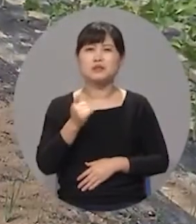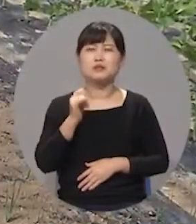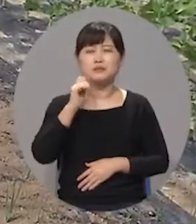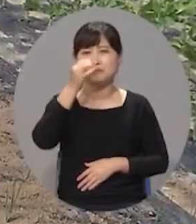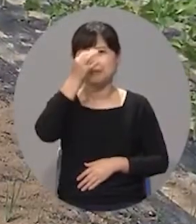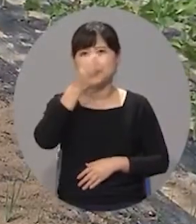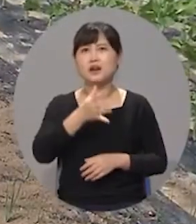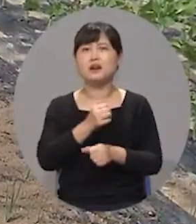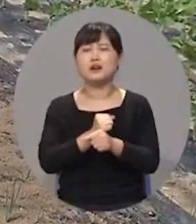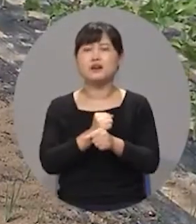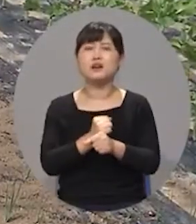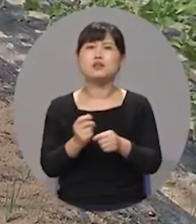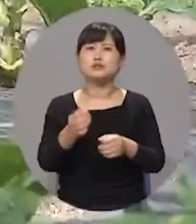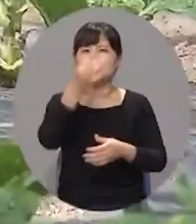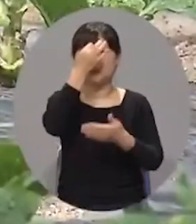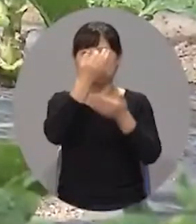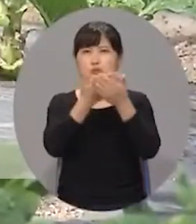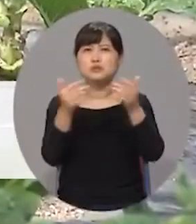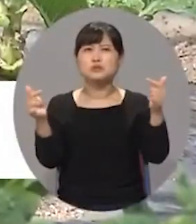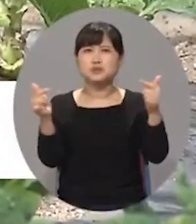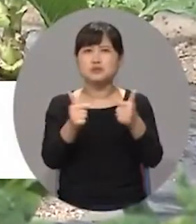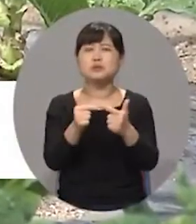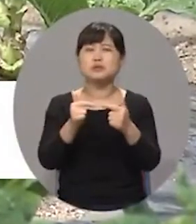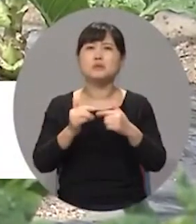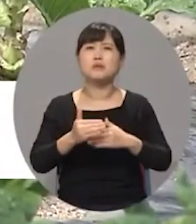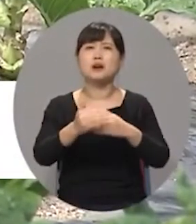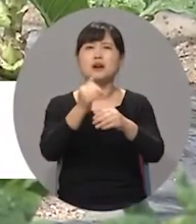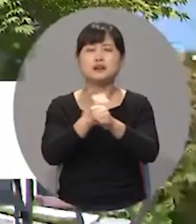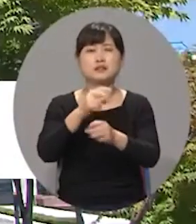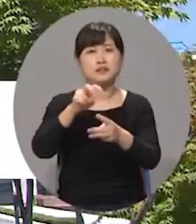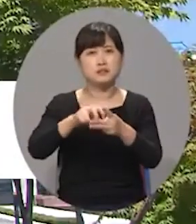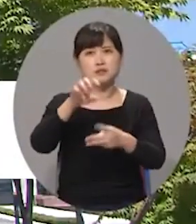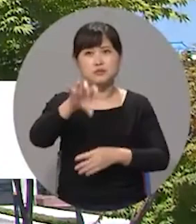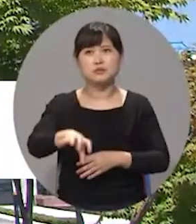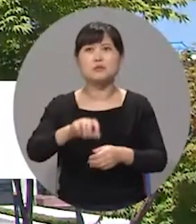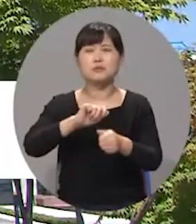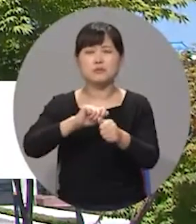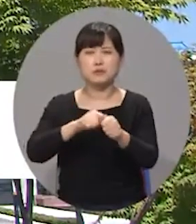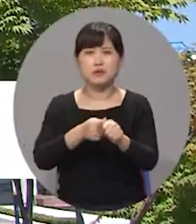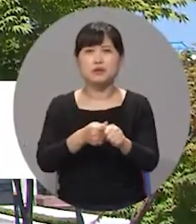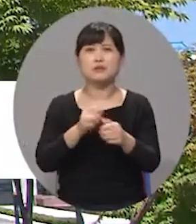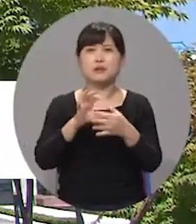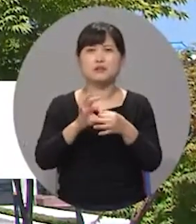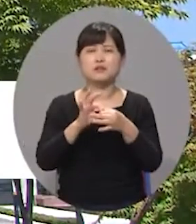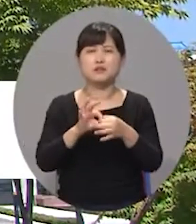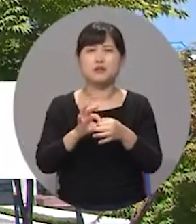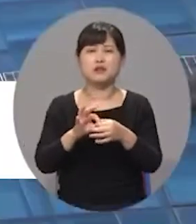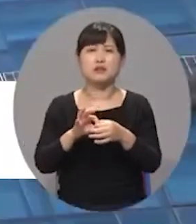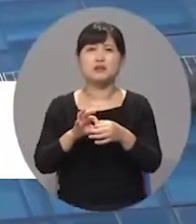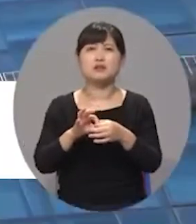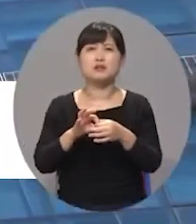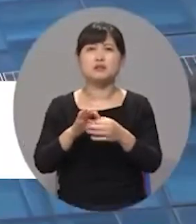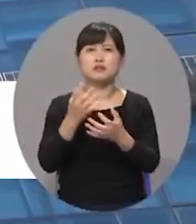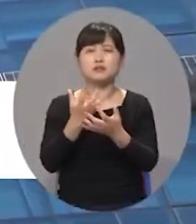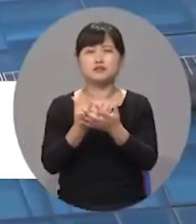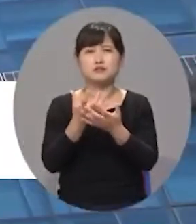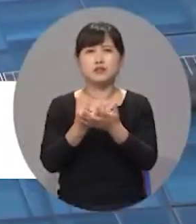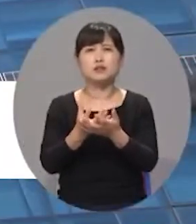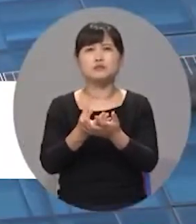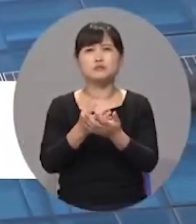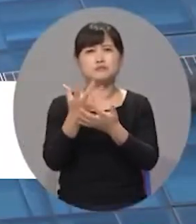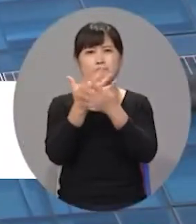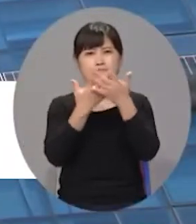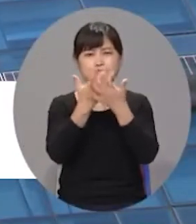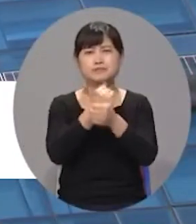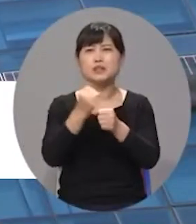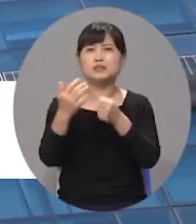아동들을 위해 무료 치료를 진행하기로 한 센터 측은 처분 근거가 되는 지침 자체가 불명확하다며 도교육청에 처분을